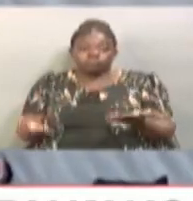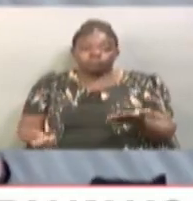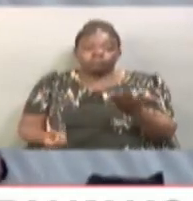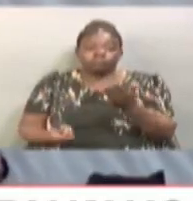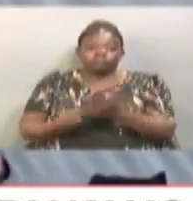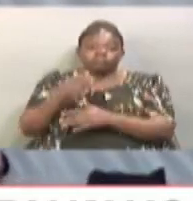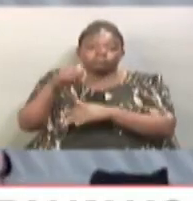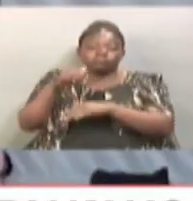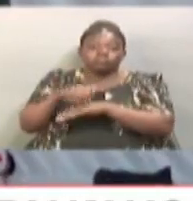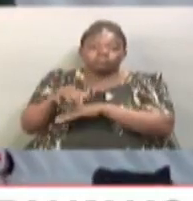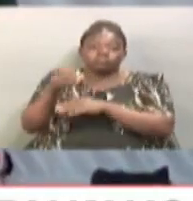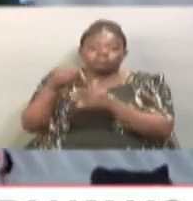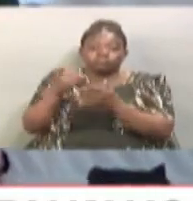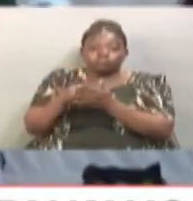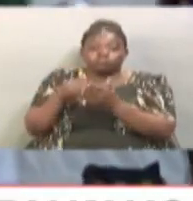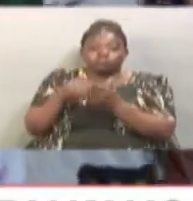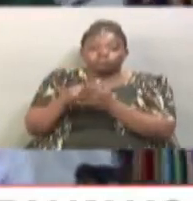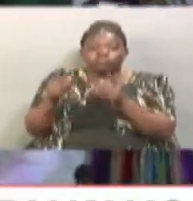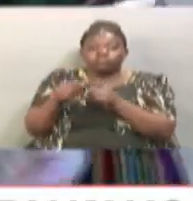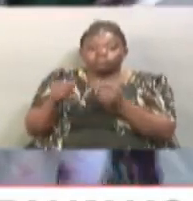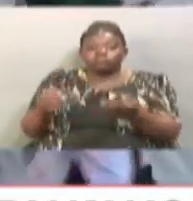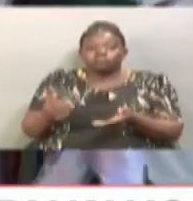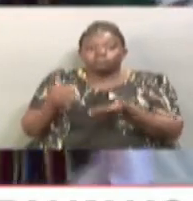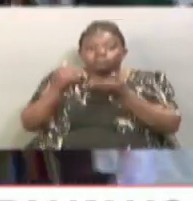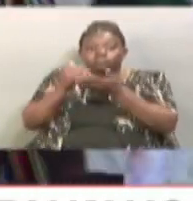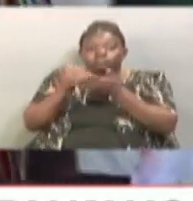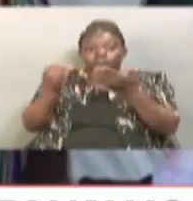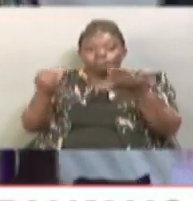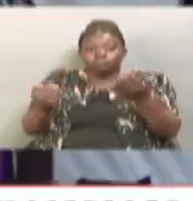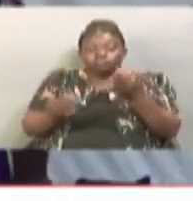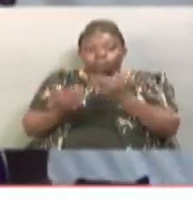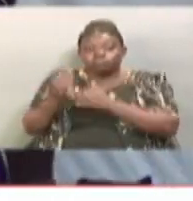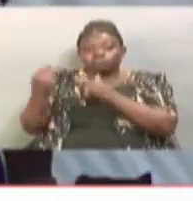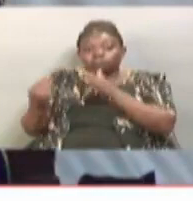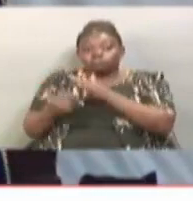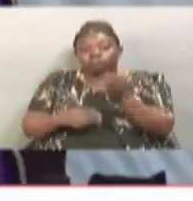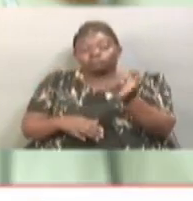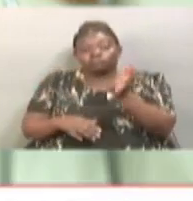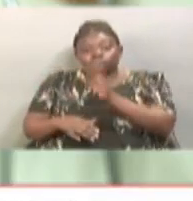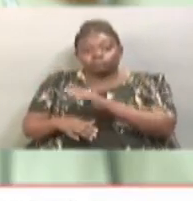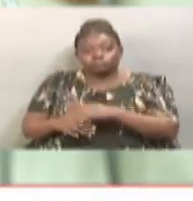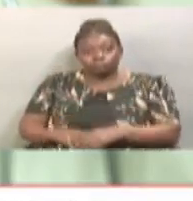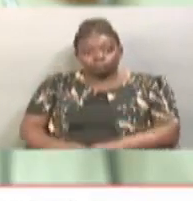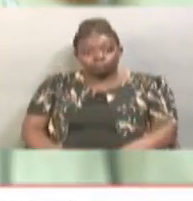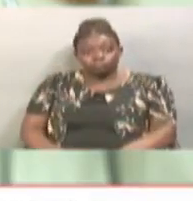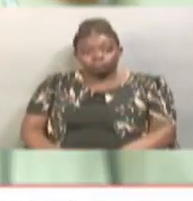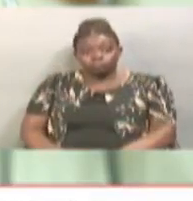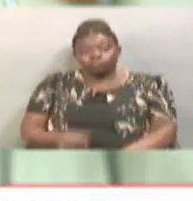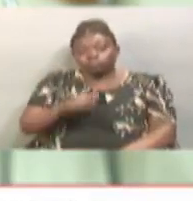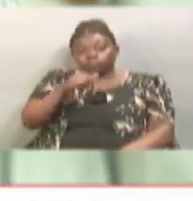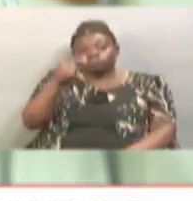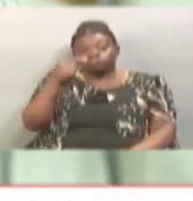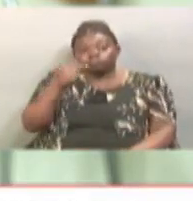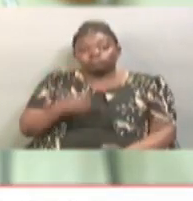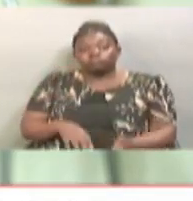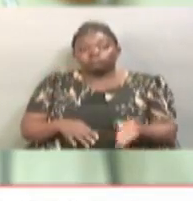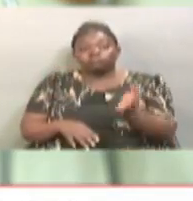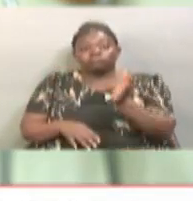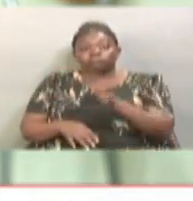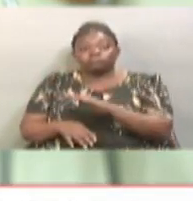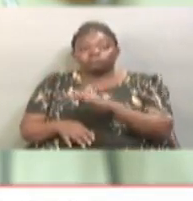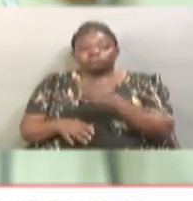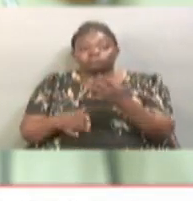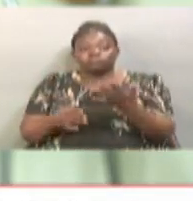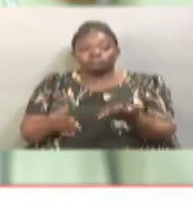n'okutumya ssente e Uganda ate zibayambeko okuyita mu mbeera y'okudda okwabobwe. Mulimu abagambye bakomyewo nga tebalina